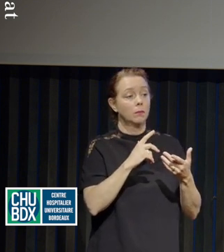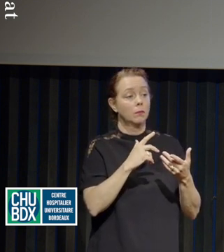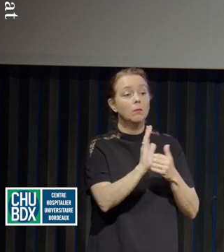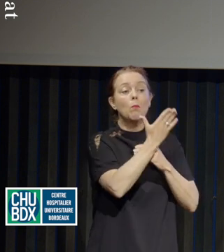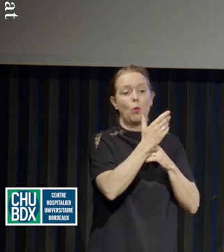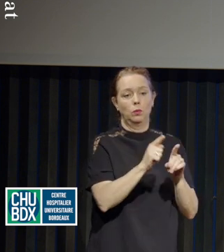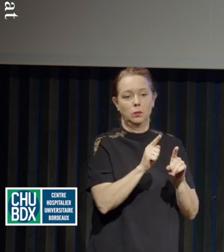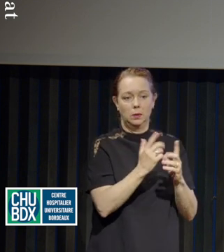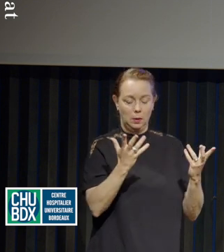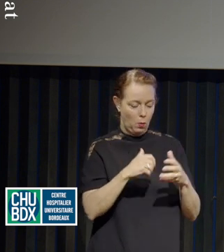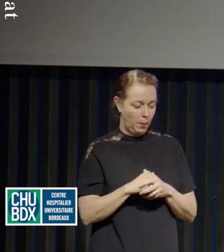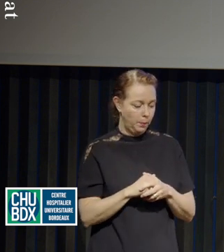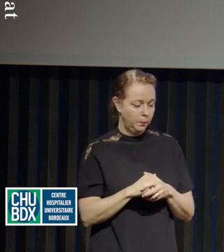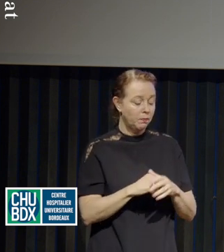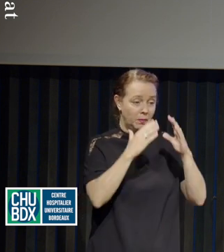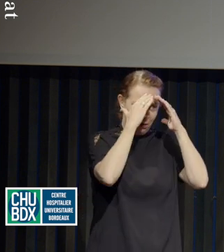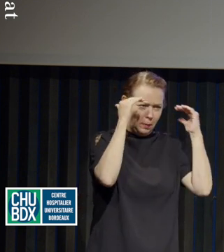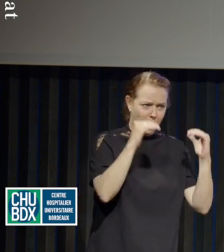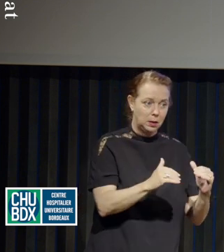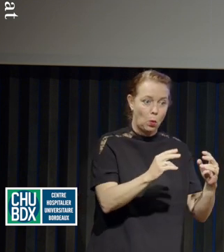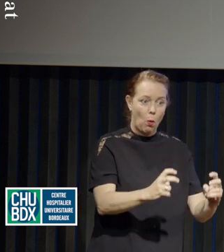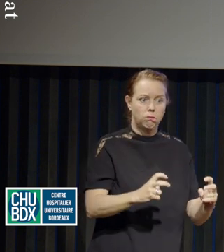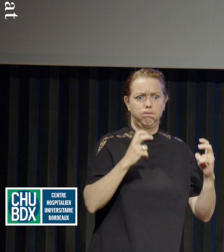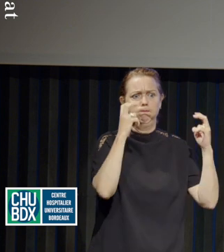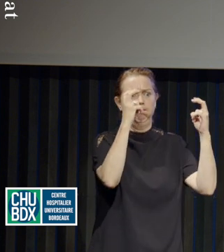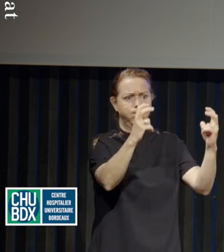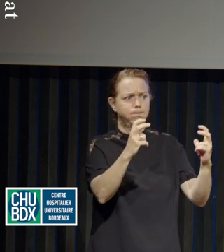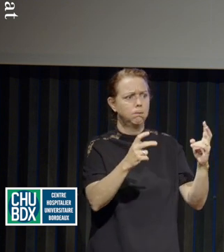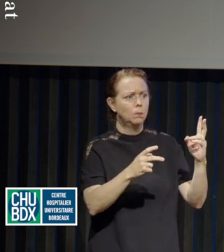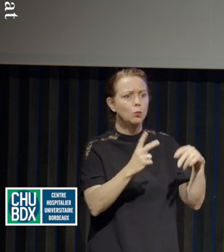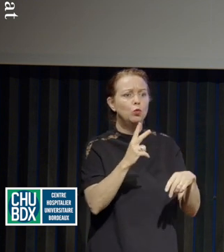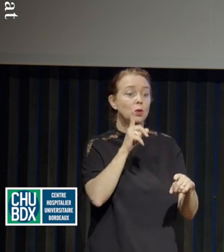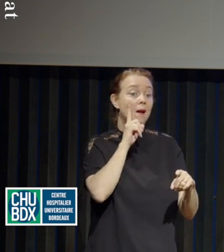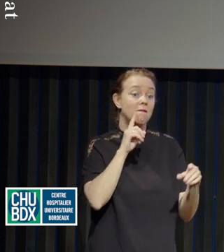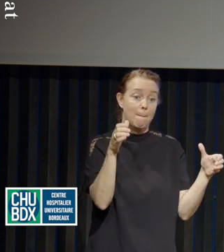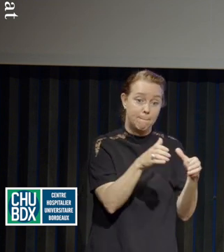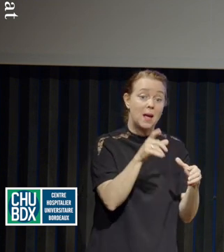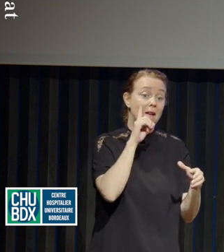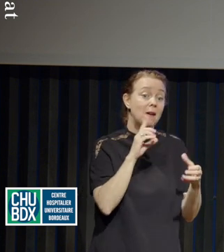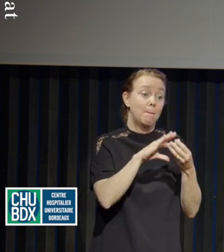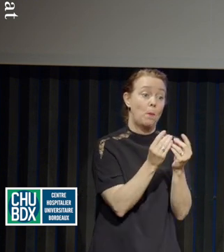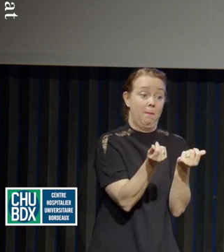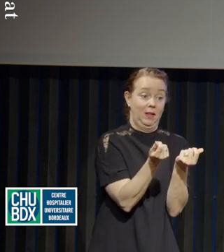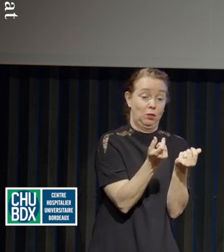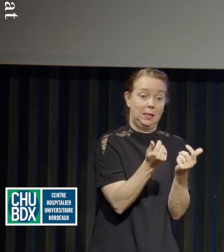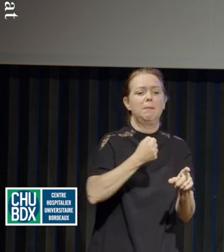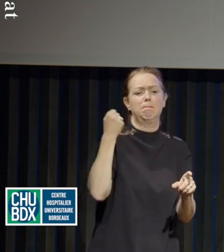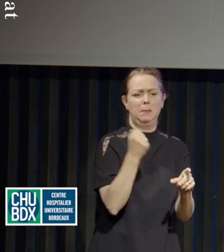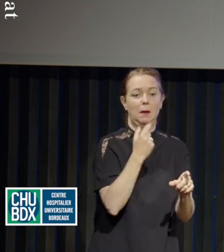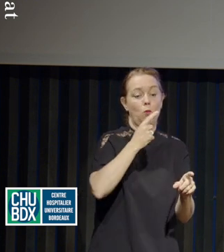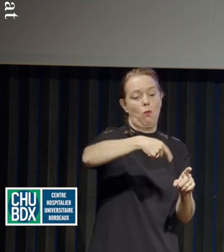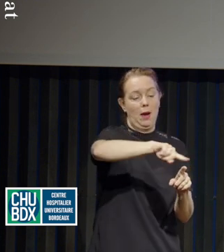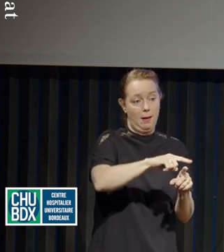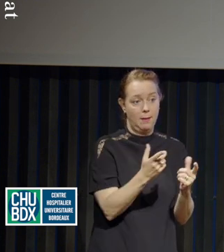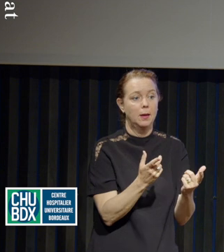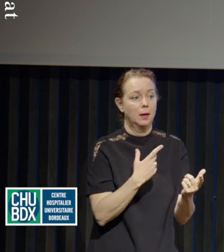cette augmentation de la dépression était particulièrement importante chez les femmes qui étaient en difficulté financière et exposées